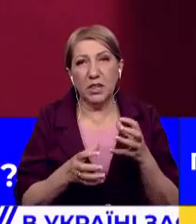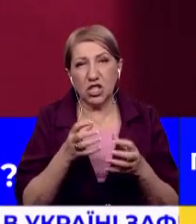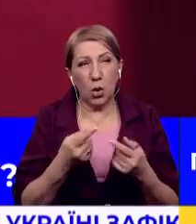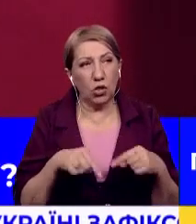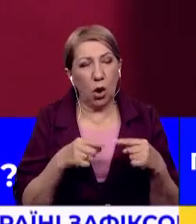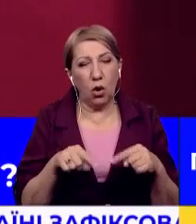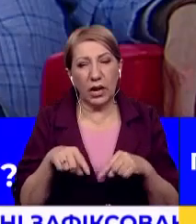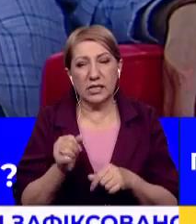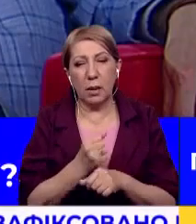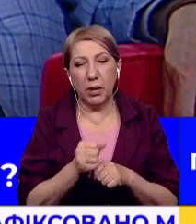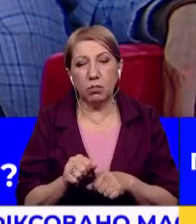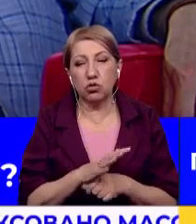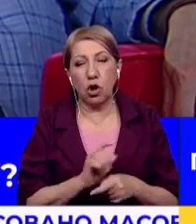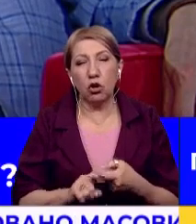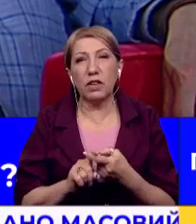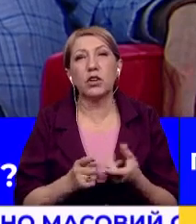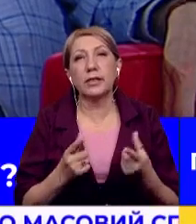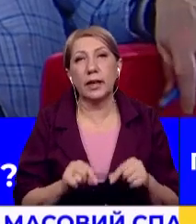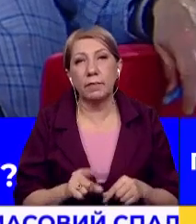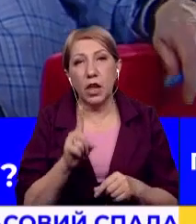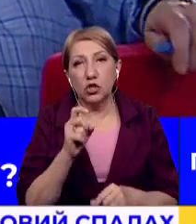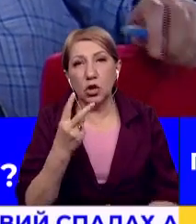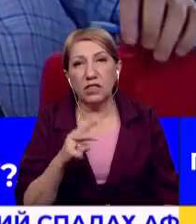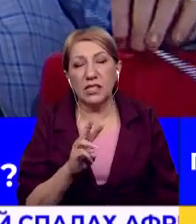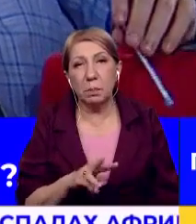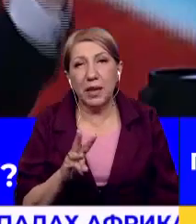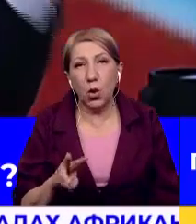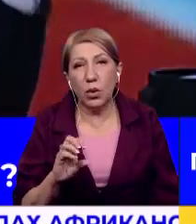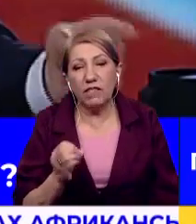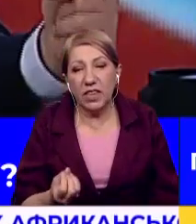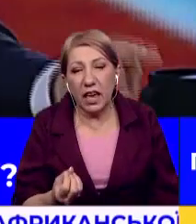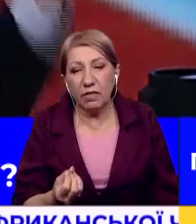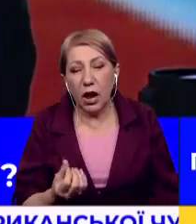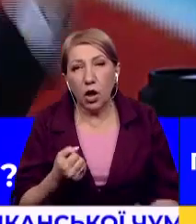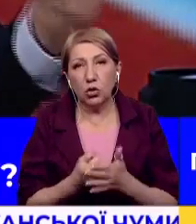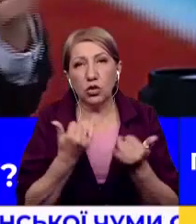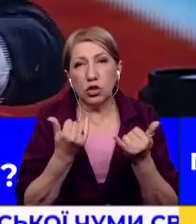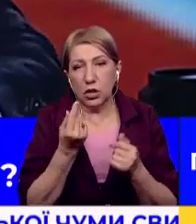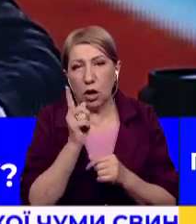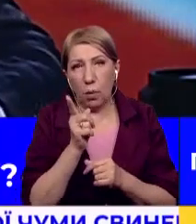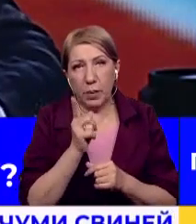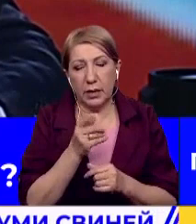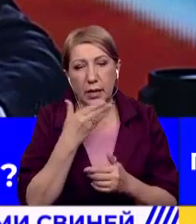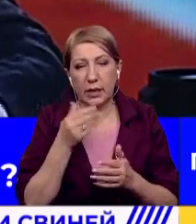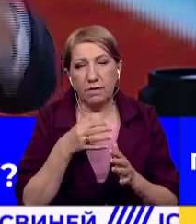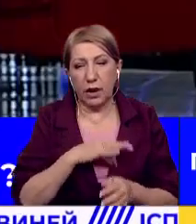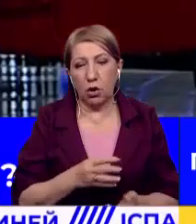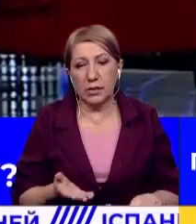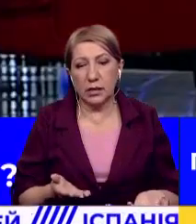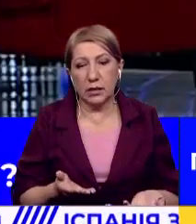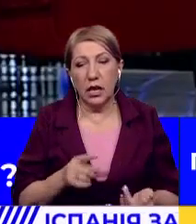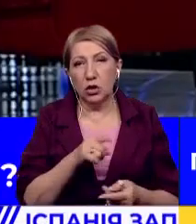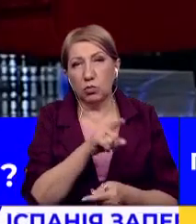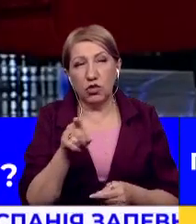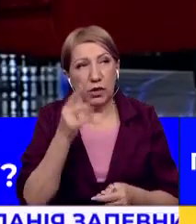міжнародних організацій на боротьбу з коронавірусом. 120 мільйонів євро. По сьогоднішній день ні копійки цих коштів не використано, тому